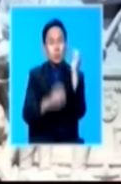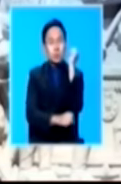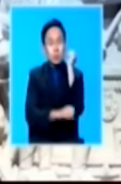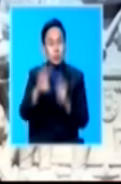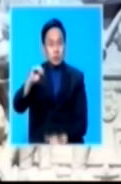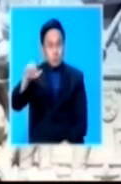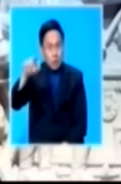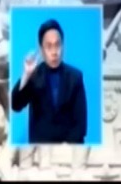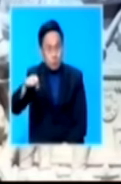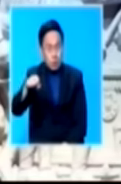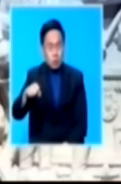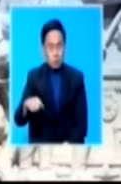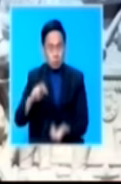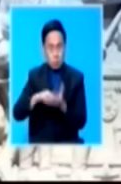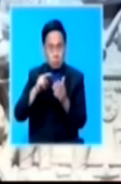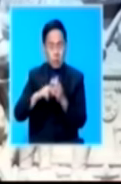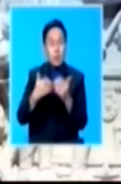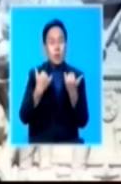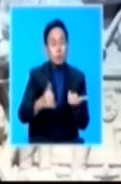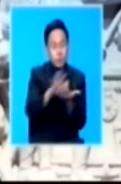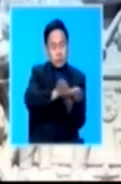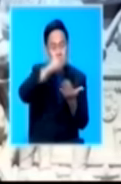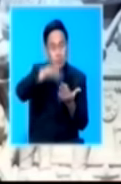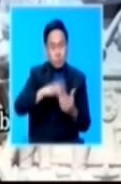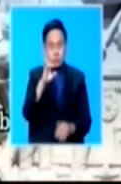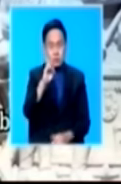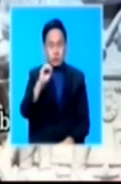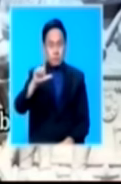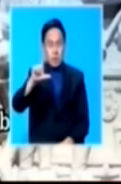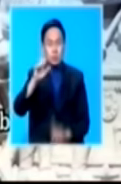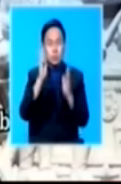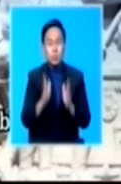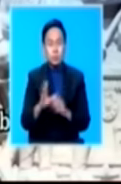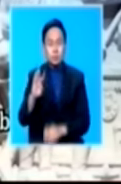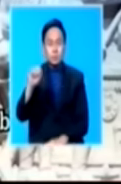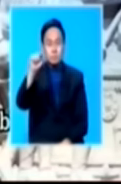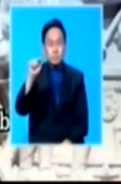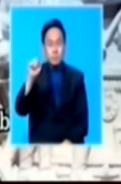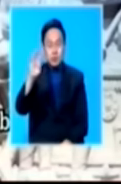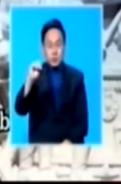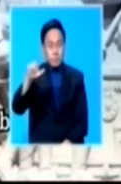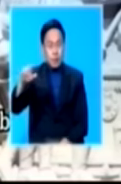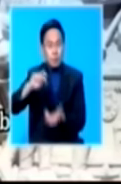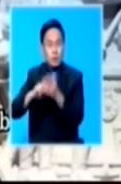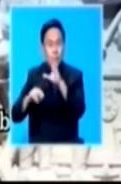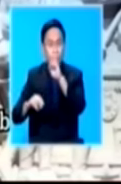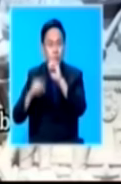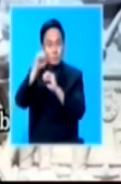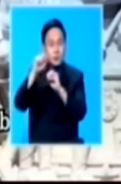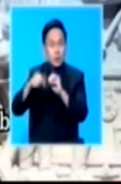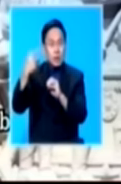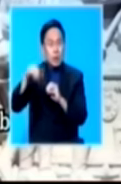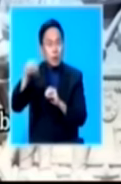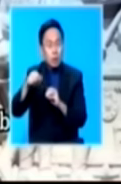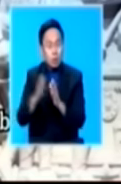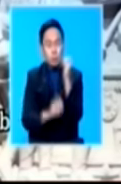50หรือเปล่า 50% หรือเปล่านะครับต้องช่วยกันนะครับเรื่องทางการแพทย์นะครับวิวัฒนาการของเ